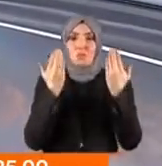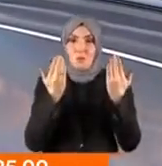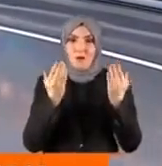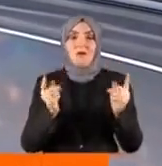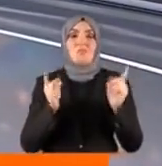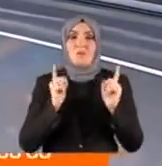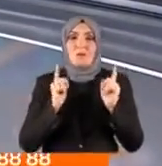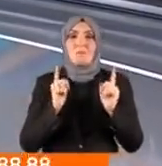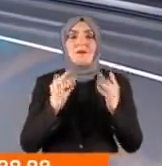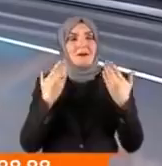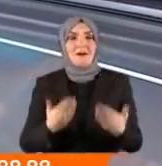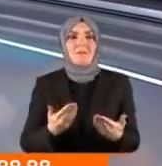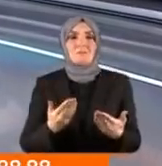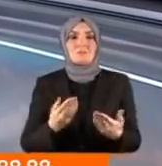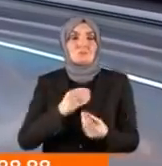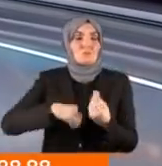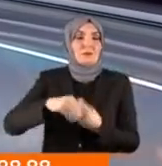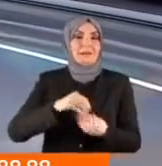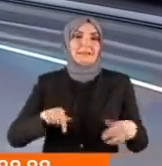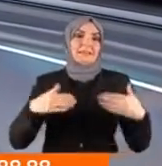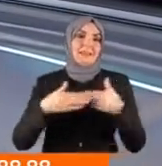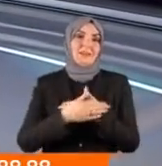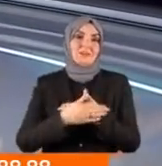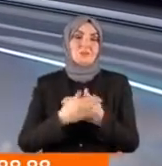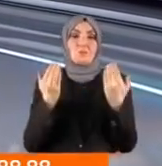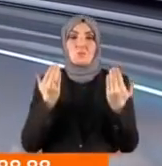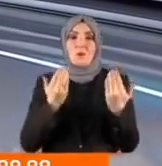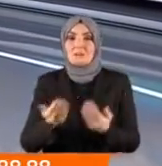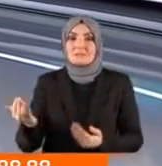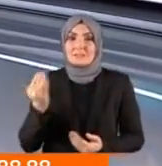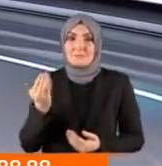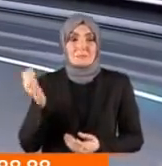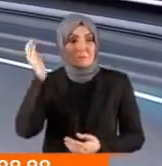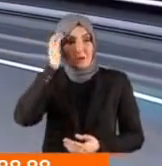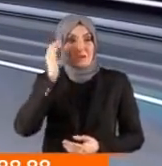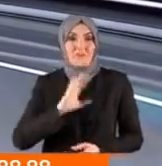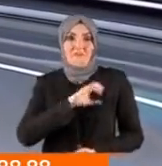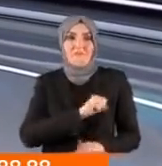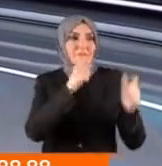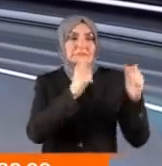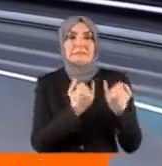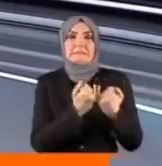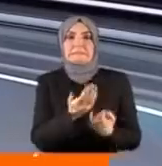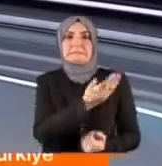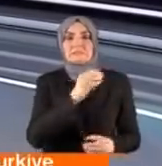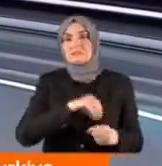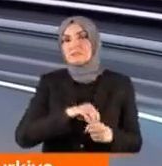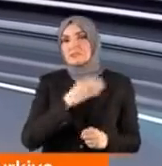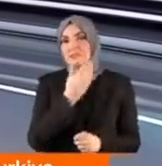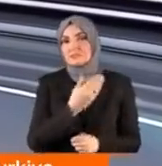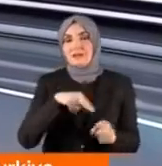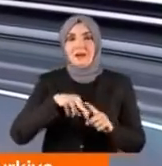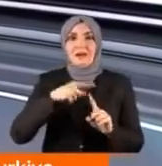edileceği mübarekleri gece Dualarımız en başta Filistin'deki kardeşlerimiz için Atv ana haber Bugün